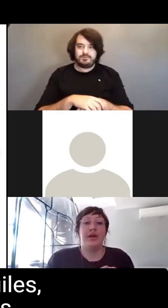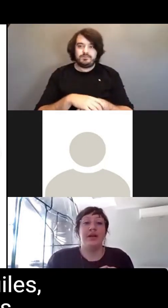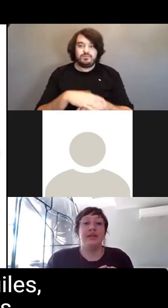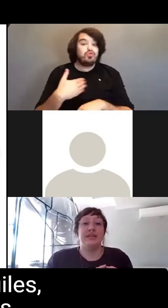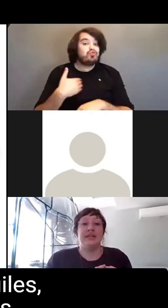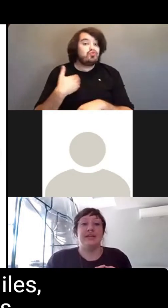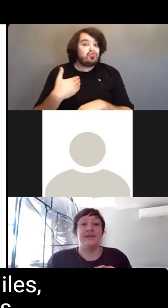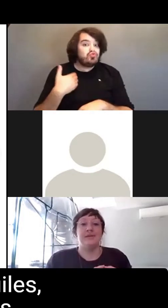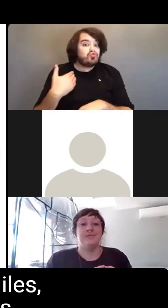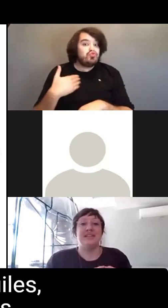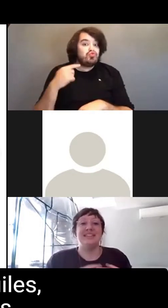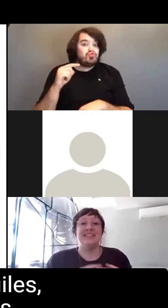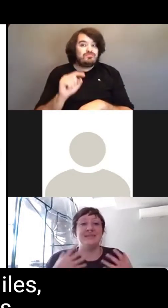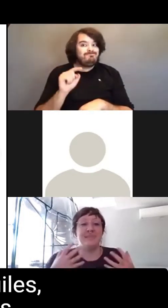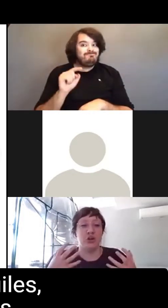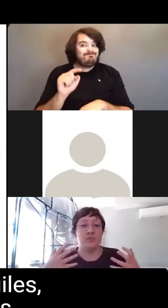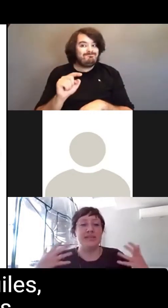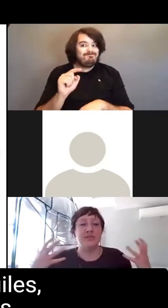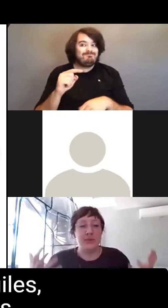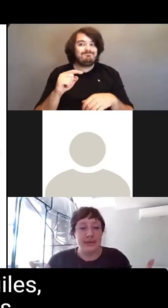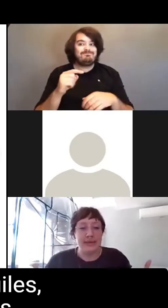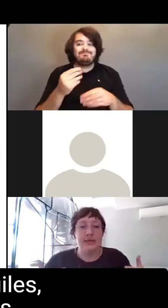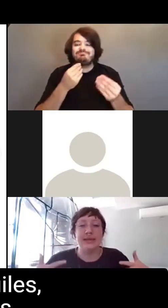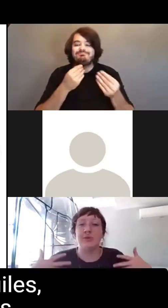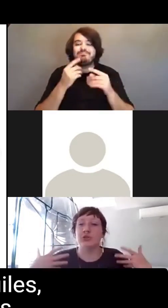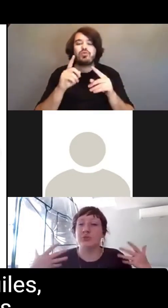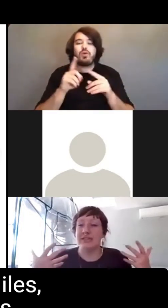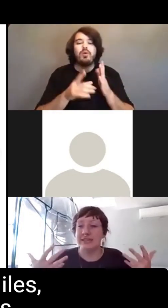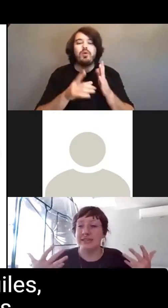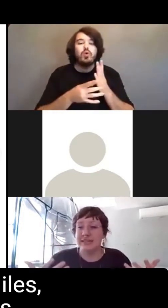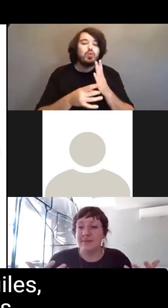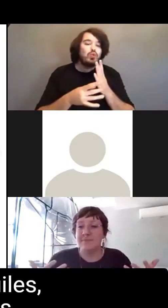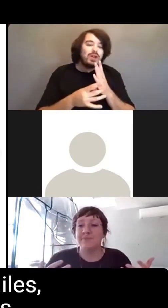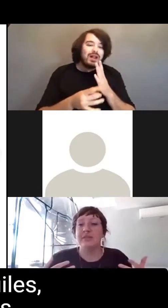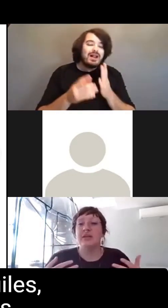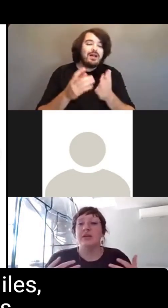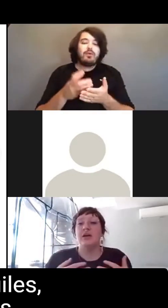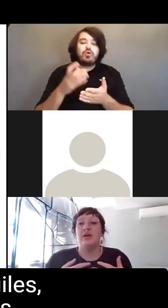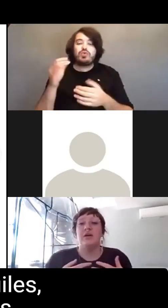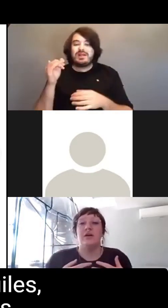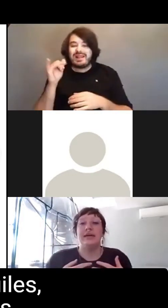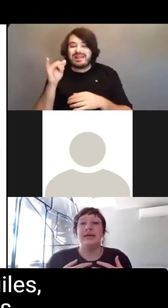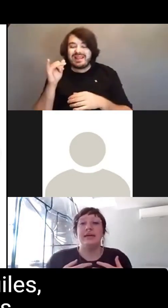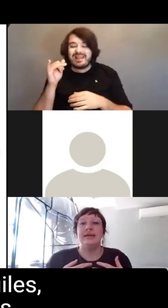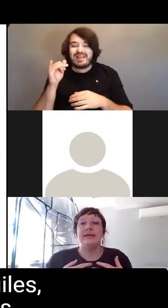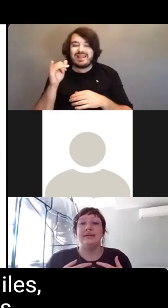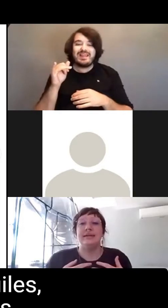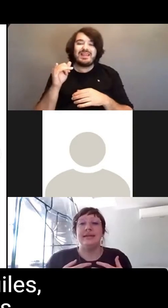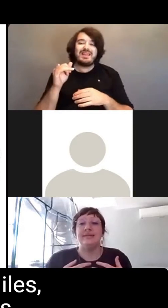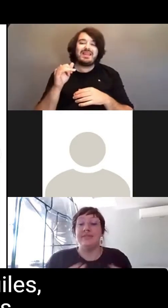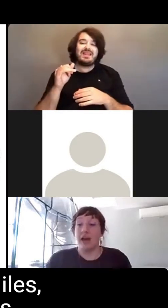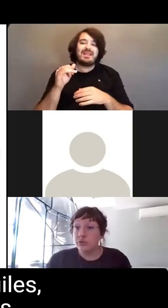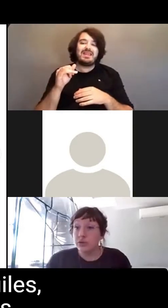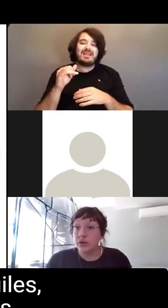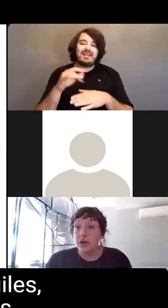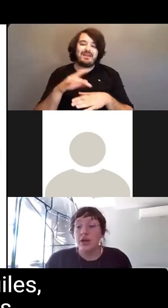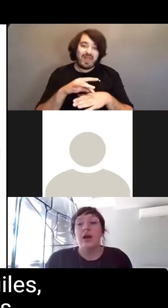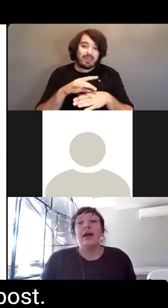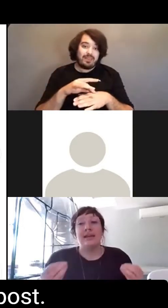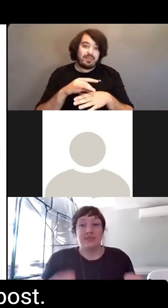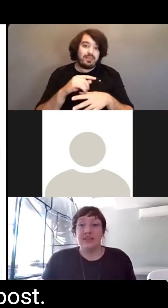Surtout les aliments comme les huiles, les produits laitiers et les